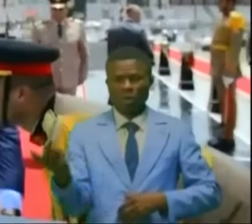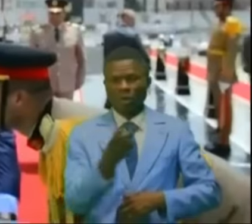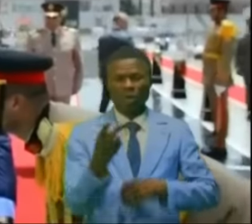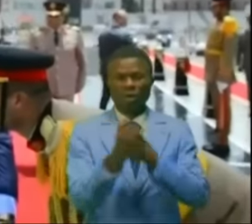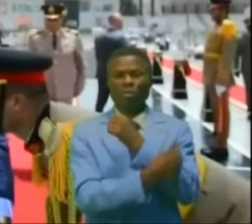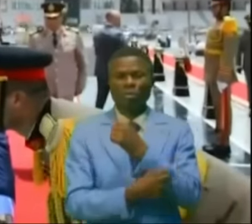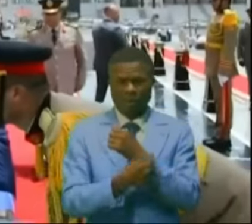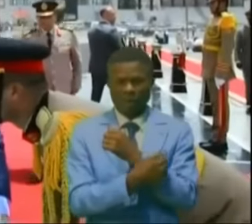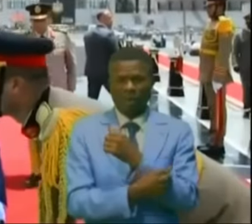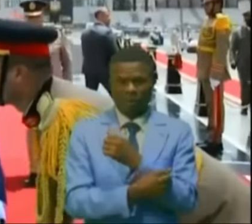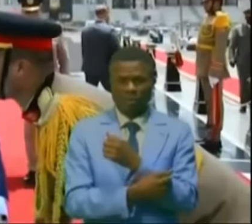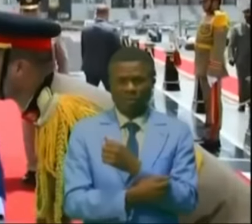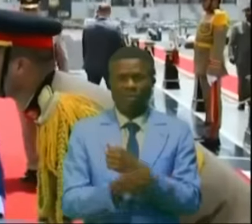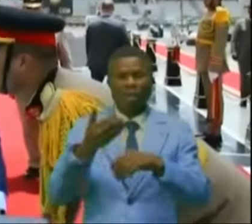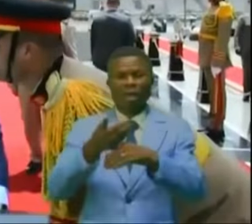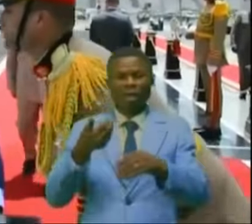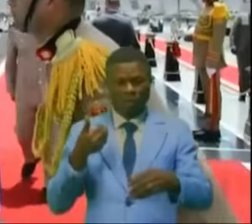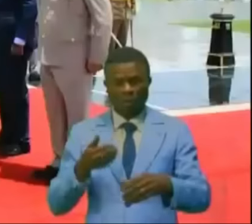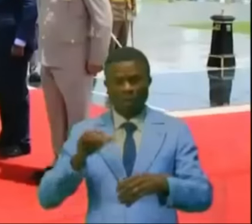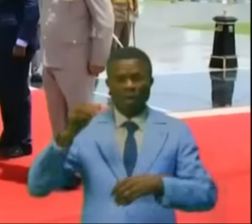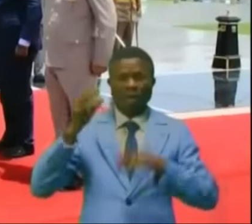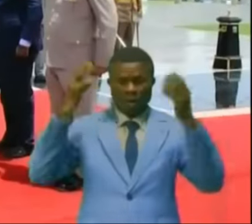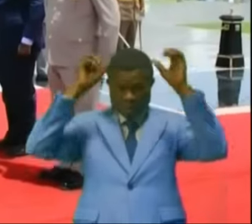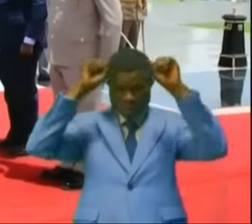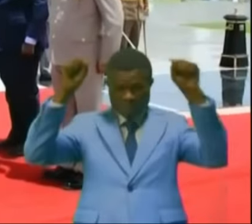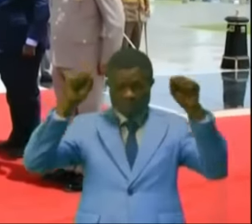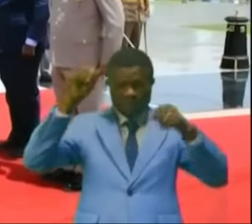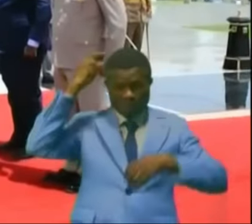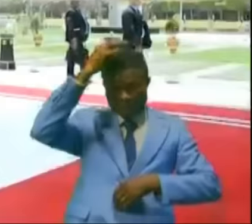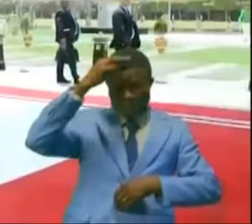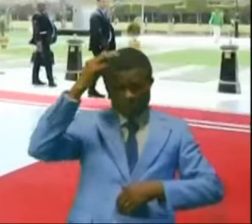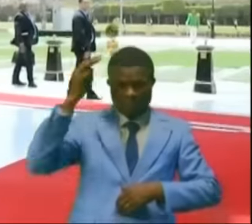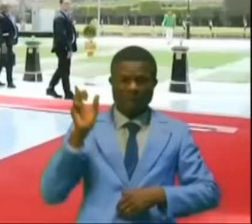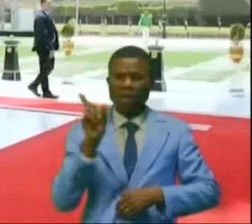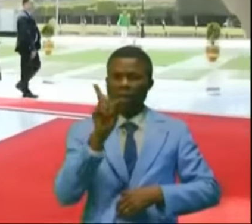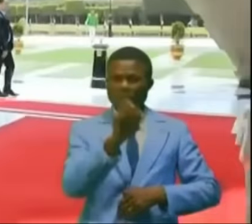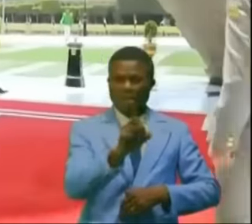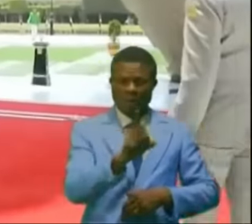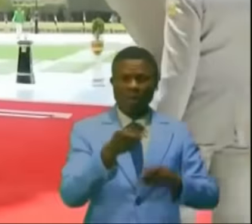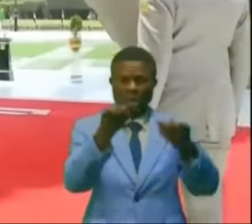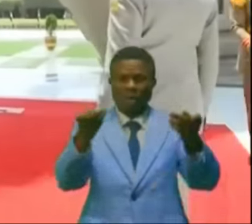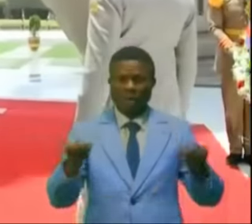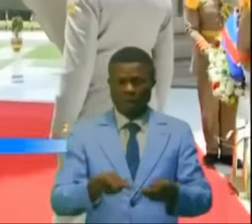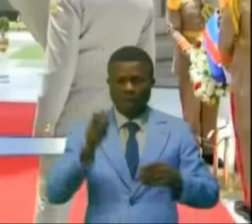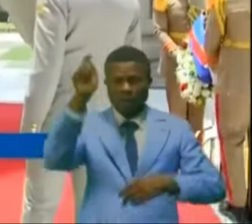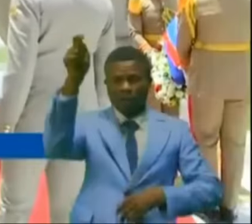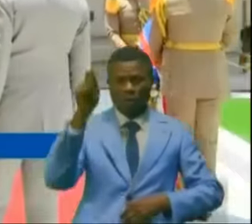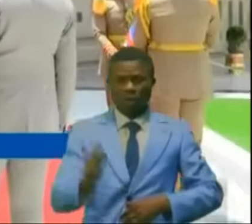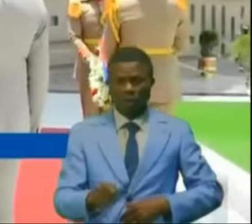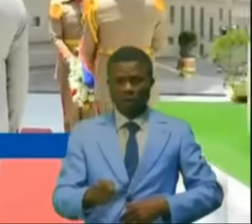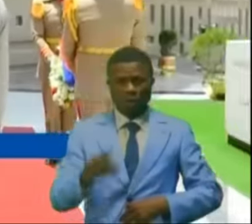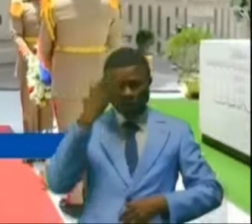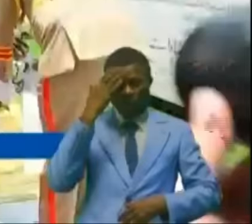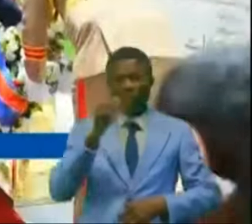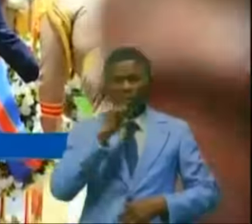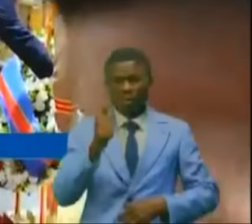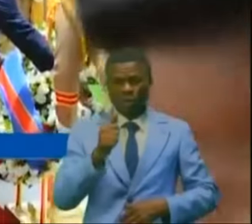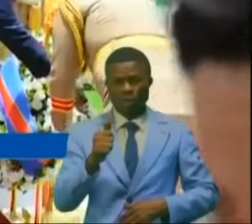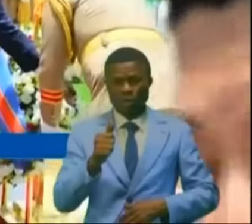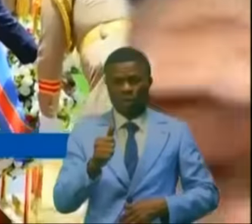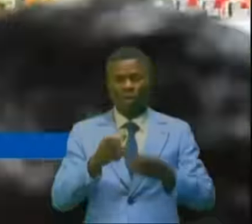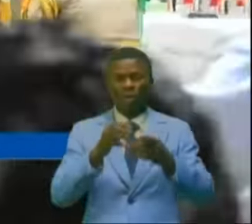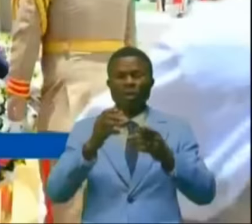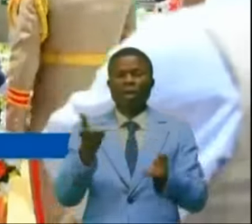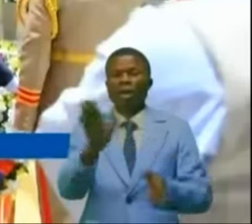deux pays. Bien avant, Jean-Pierre Bemba Gombo s'était rendu à la place du soldat inconnu et au mausolée